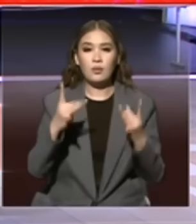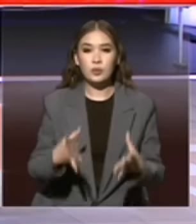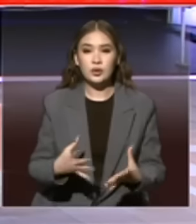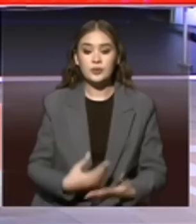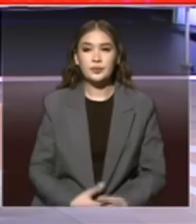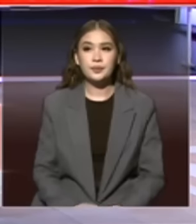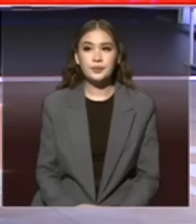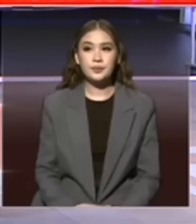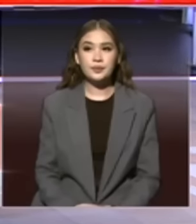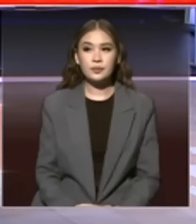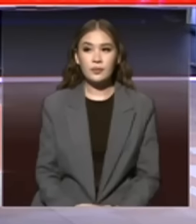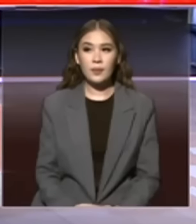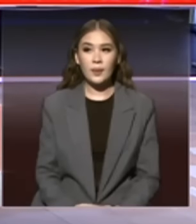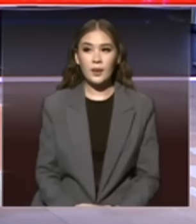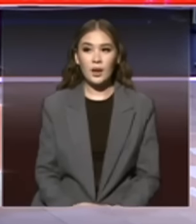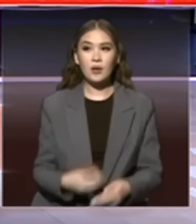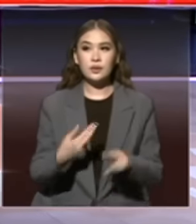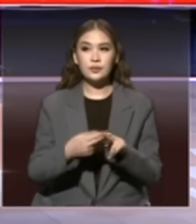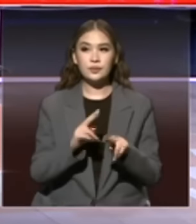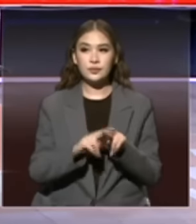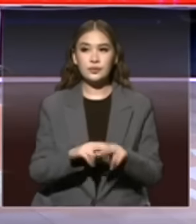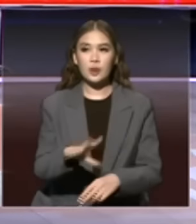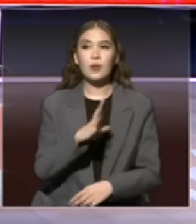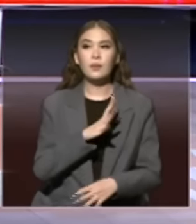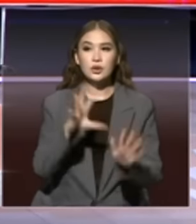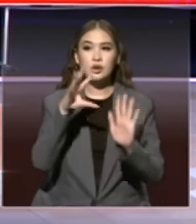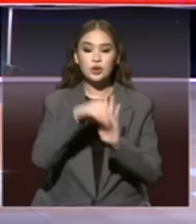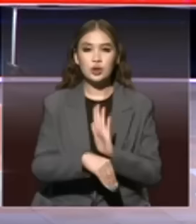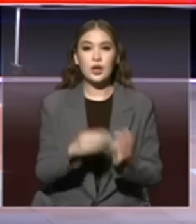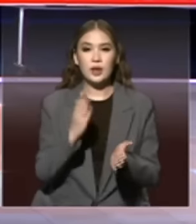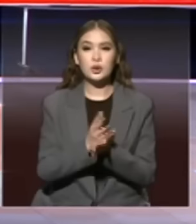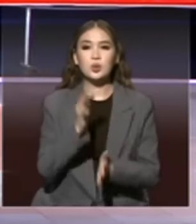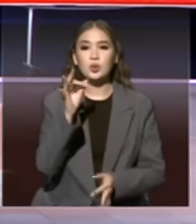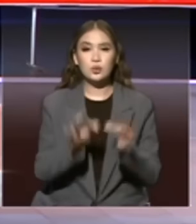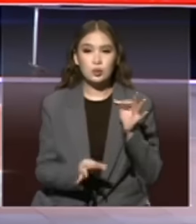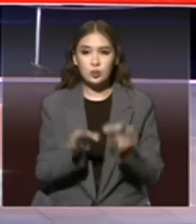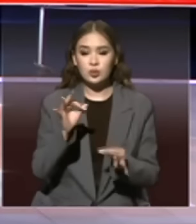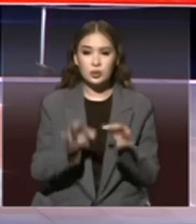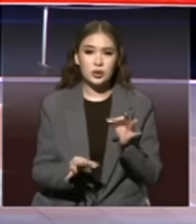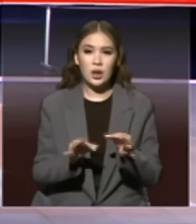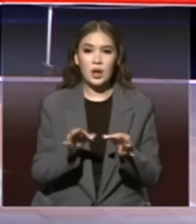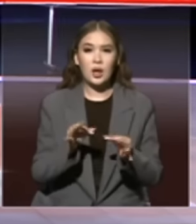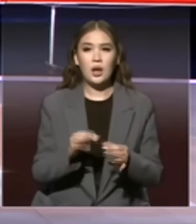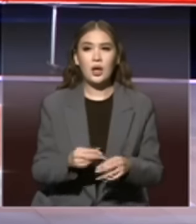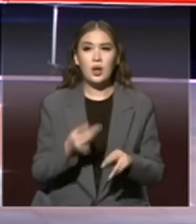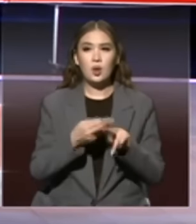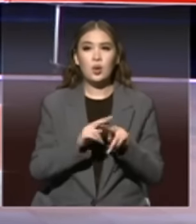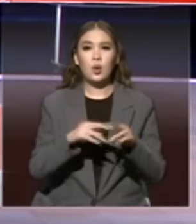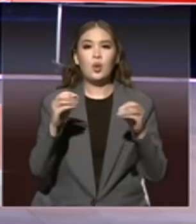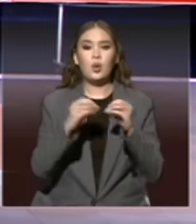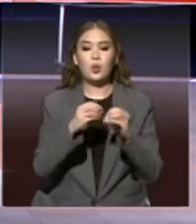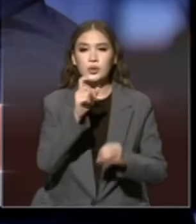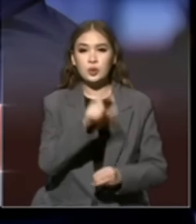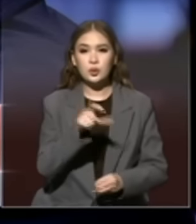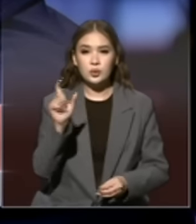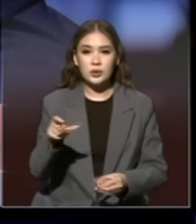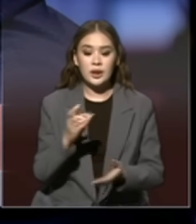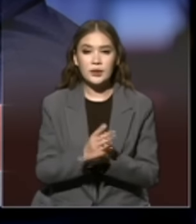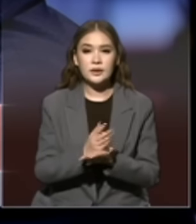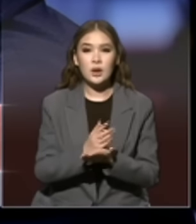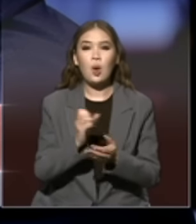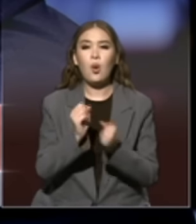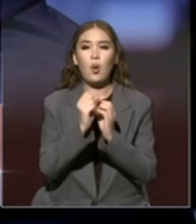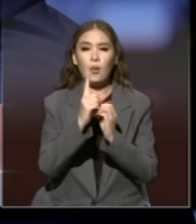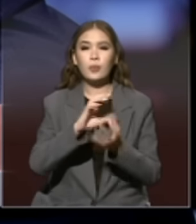билер. Иә, жоқ, алқа дейміз ғой. Соның ішінде судья бар. Соның ішінде 10 алқа билер бар. Сол 11